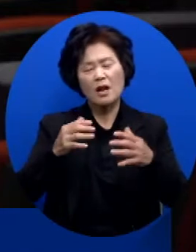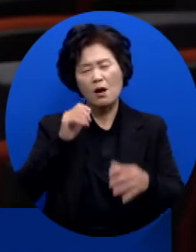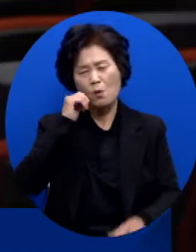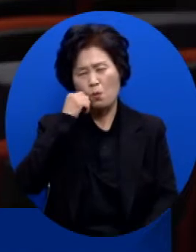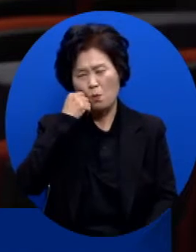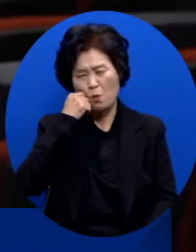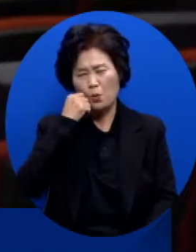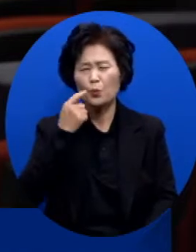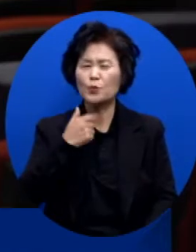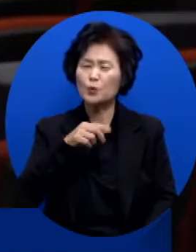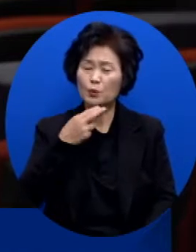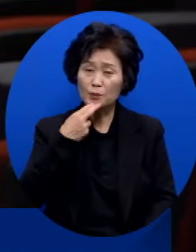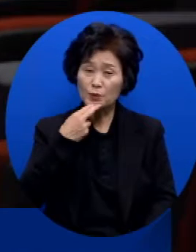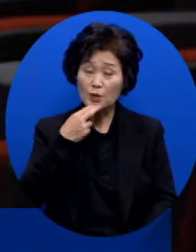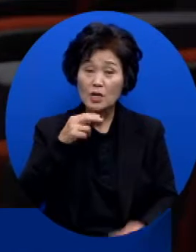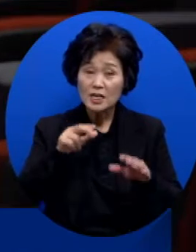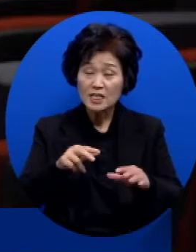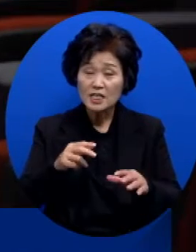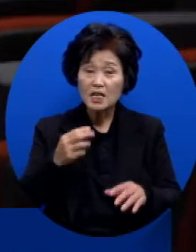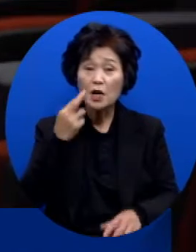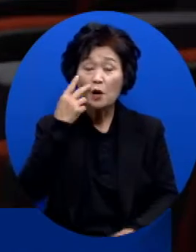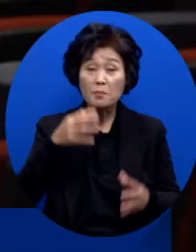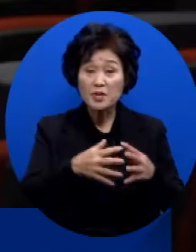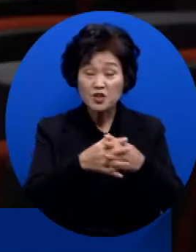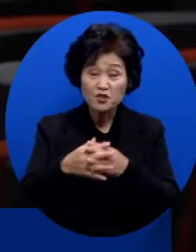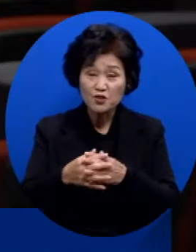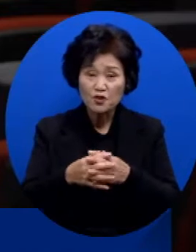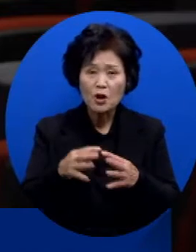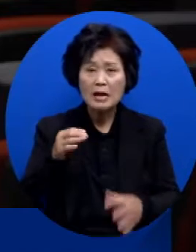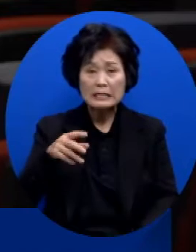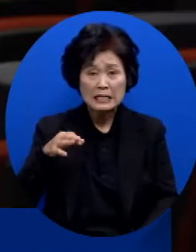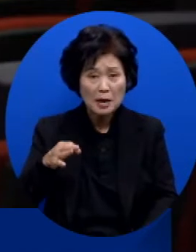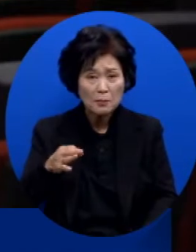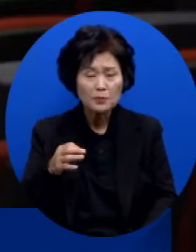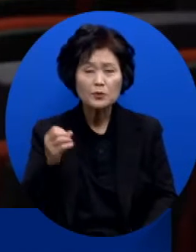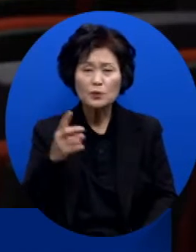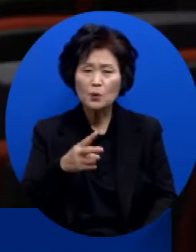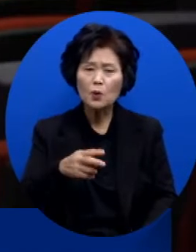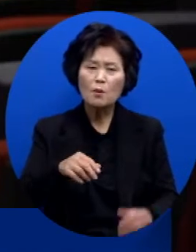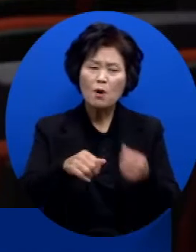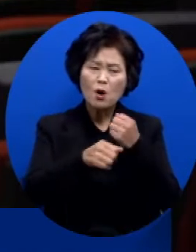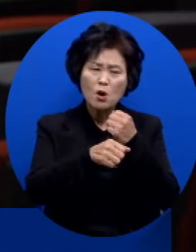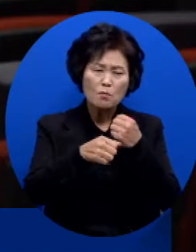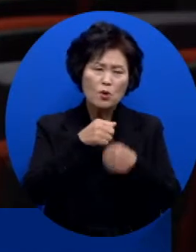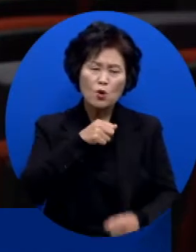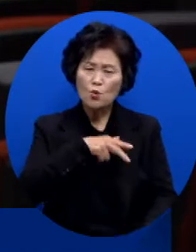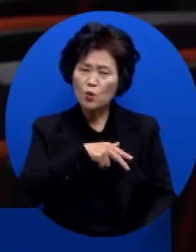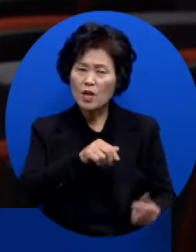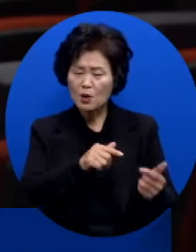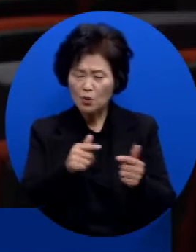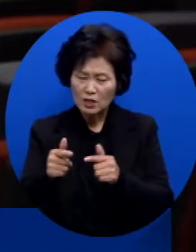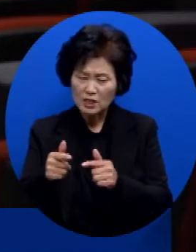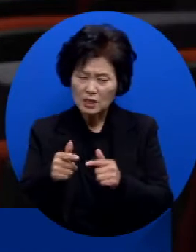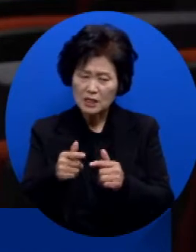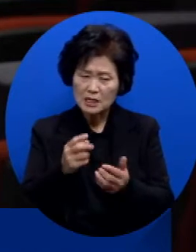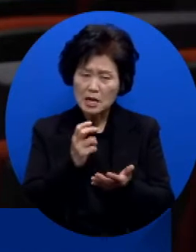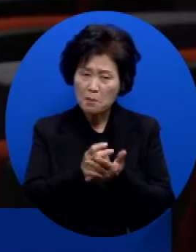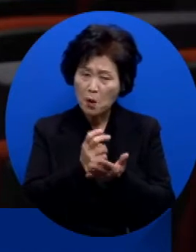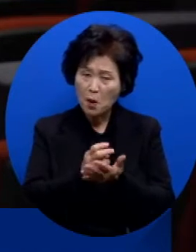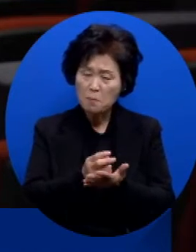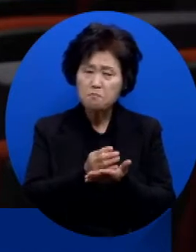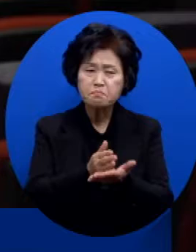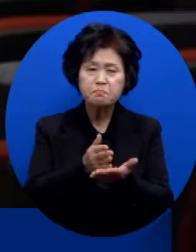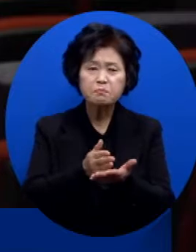지금 캘리포니아 주의회나 연방 하원 계속 하나님을 데려가는 법안들을